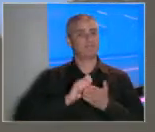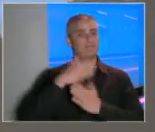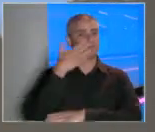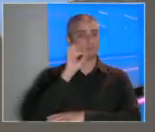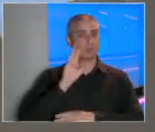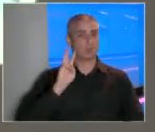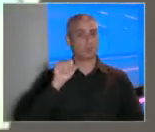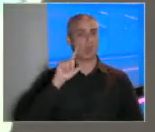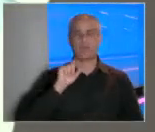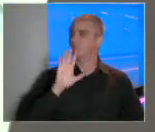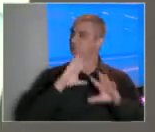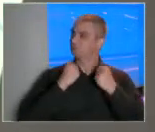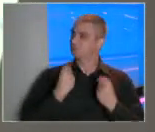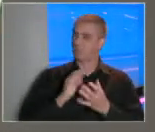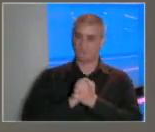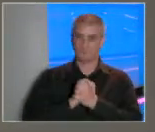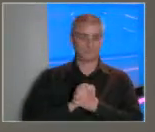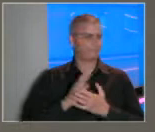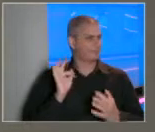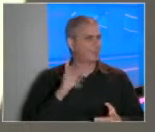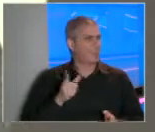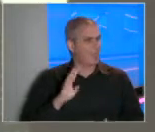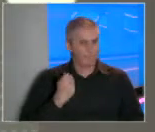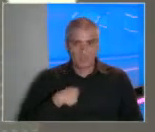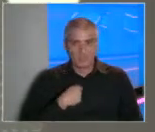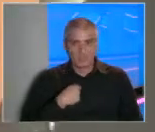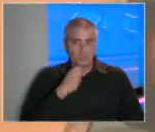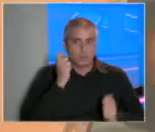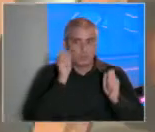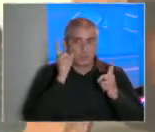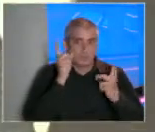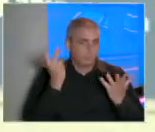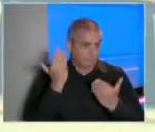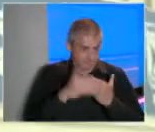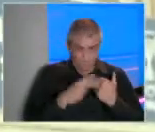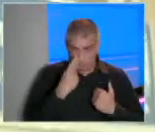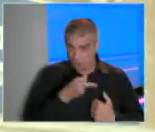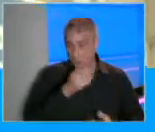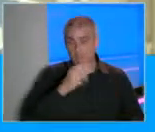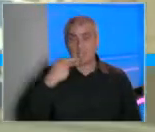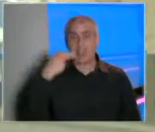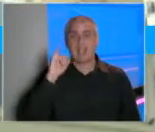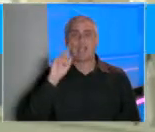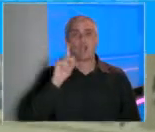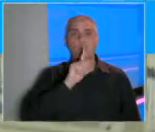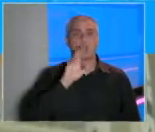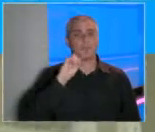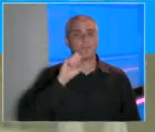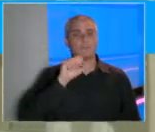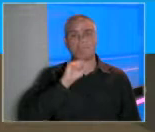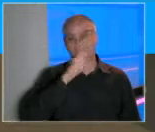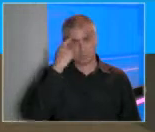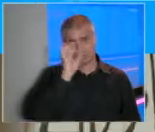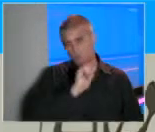ניוז, שלום. שלום, יניר. טוב, טל, האם אנחנו מופתעים בסיום ביקורו כאן של הייקו מאס בישראל מהעמדה